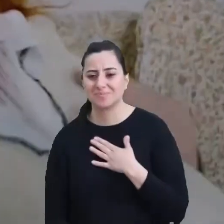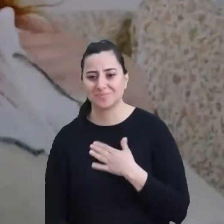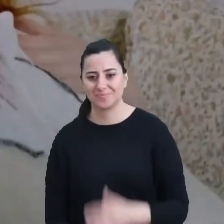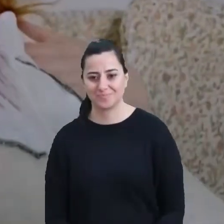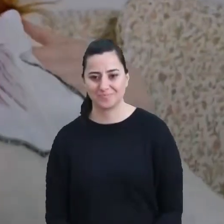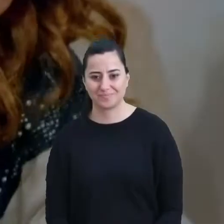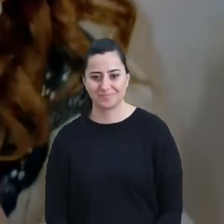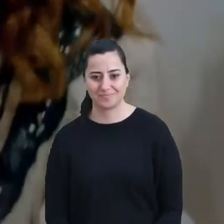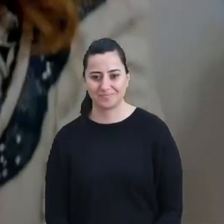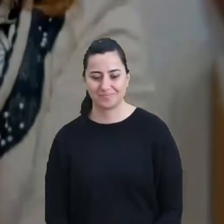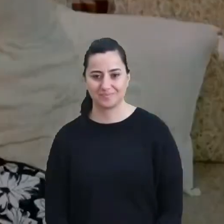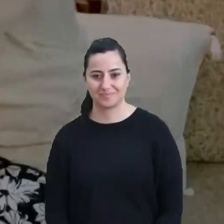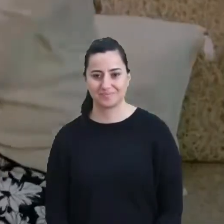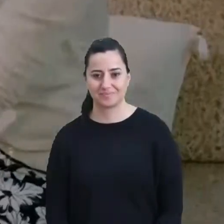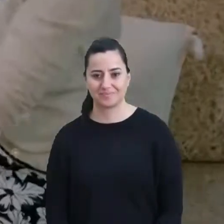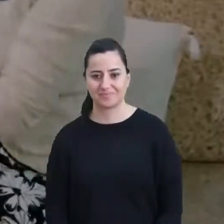Şefkatle sarıldı.